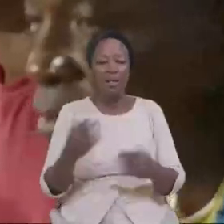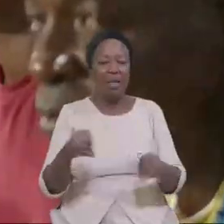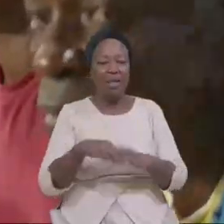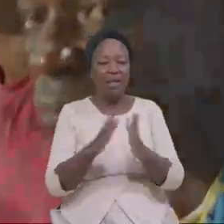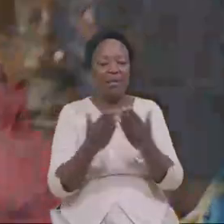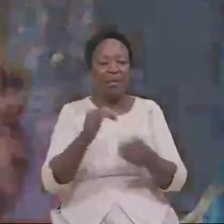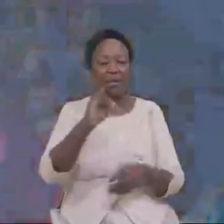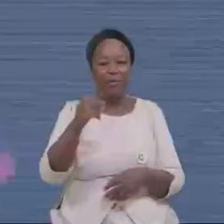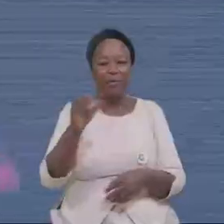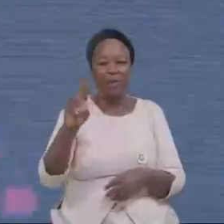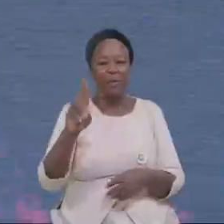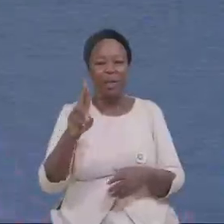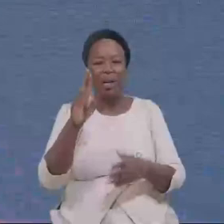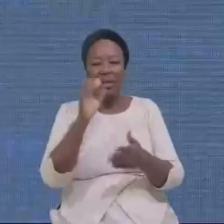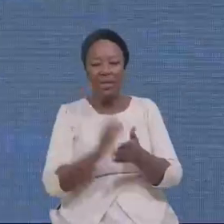Jérémie 29,